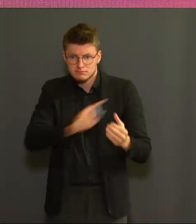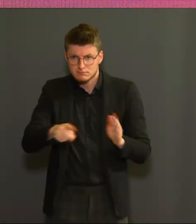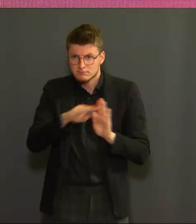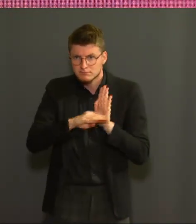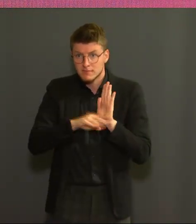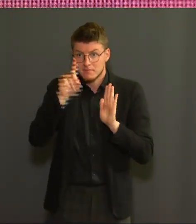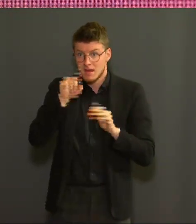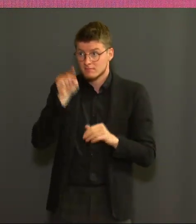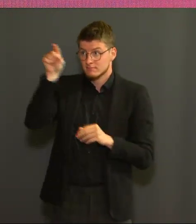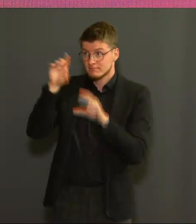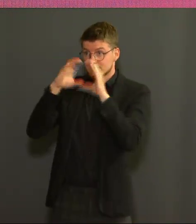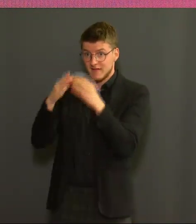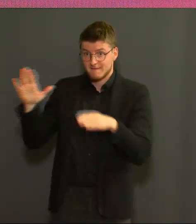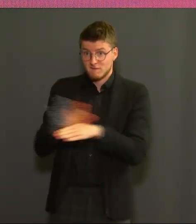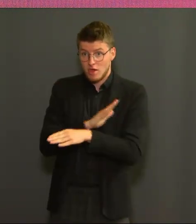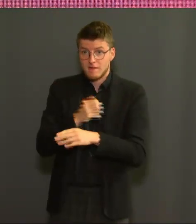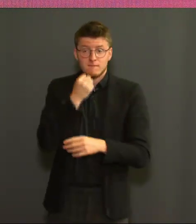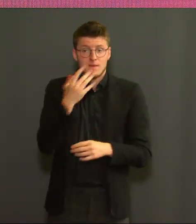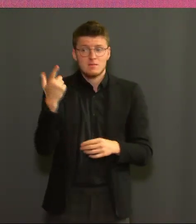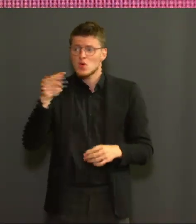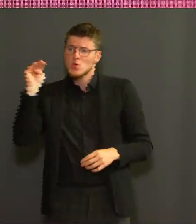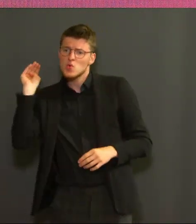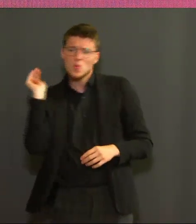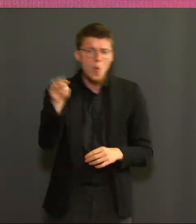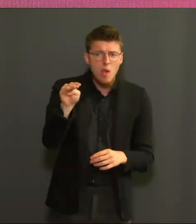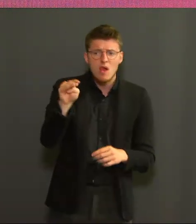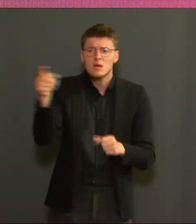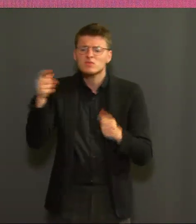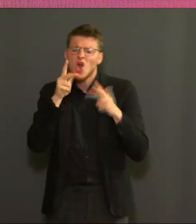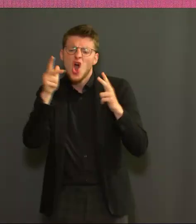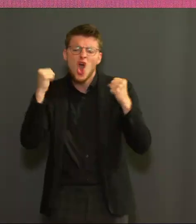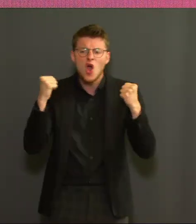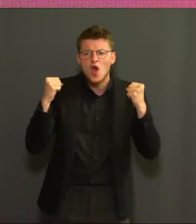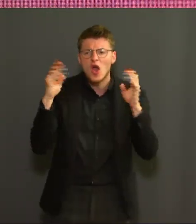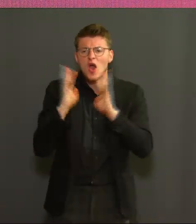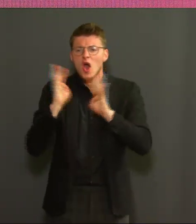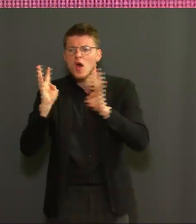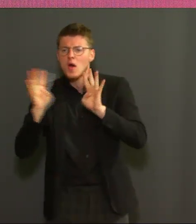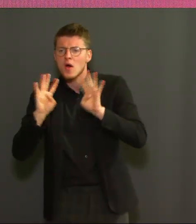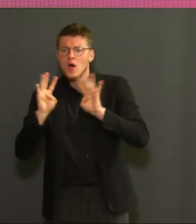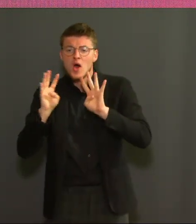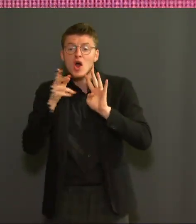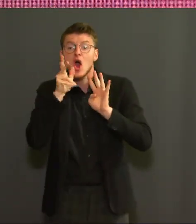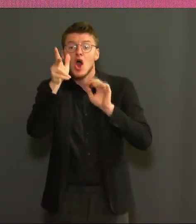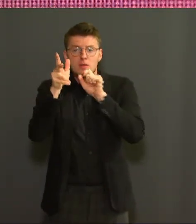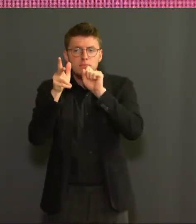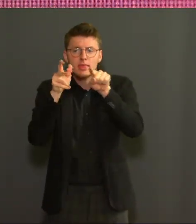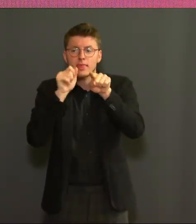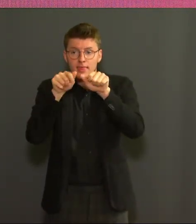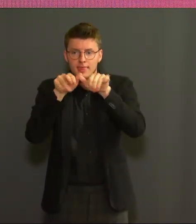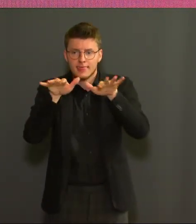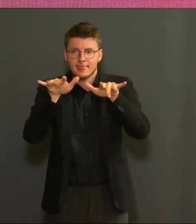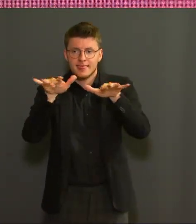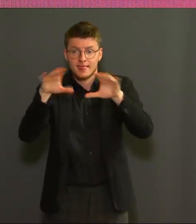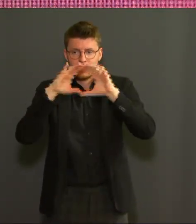vaak gejuicht en geroept. Er worden veel druppels geproduceerd, die kunnen ver gaan. En achteraf wordt er gevierd en